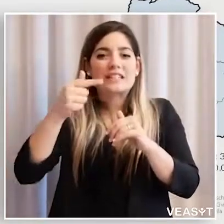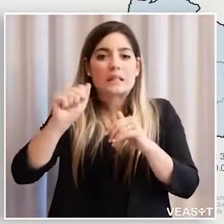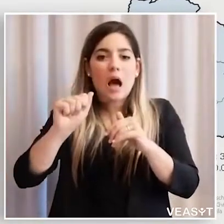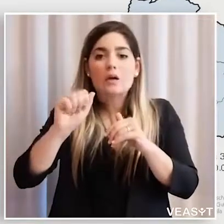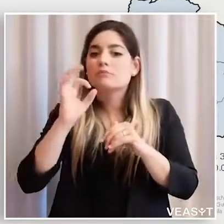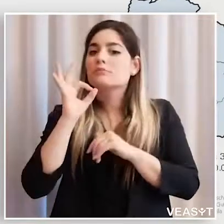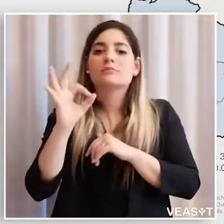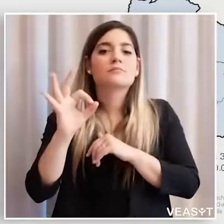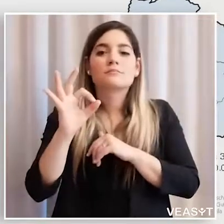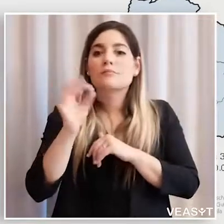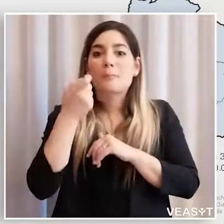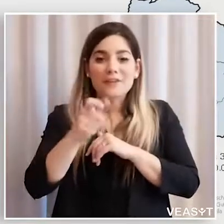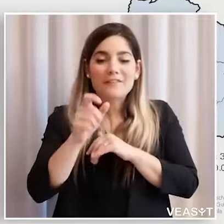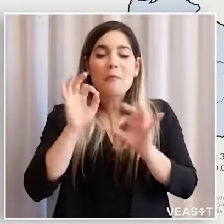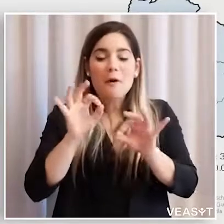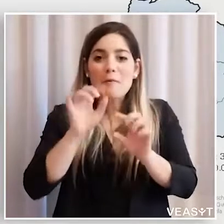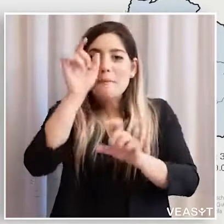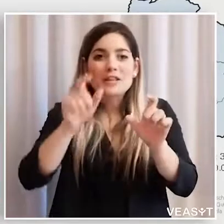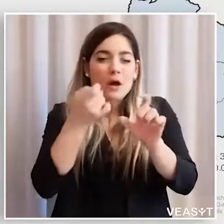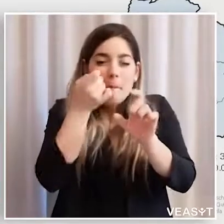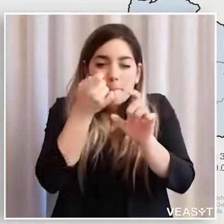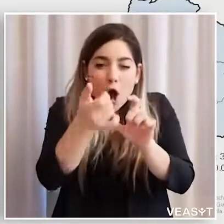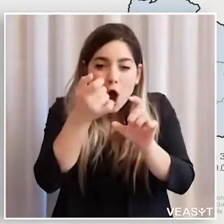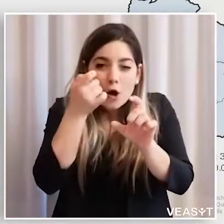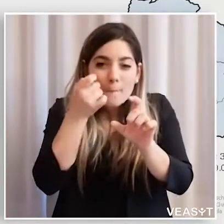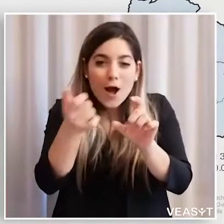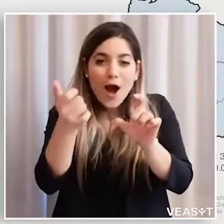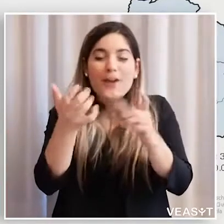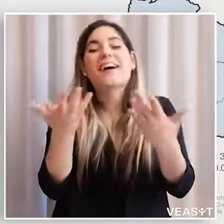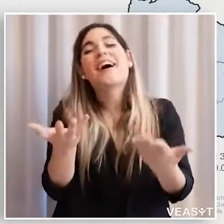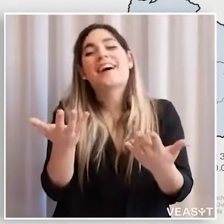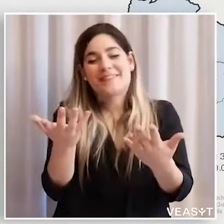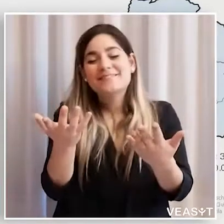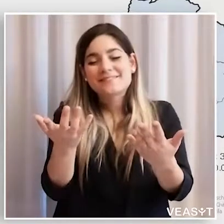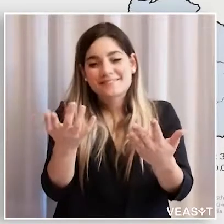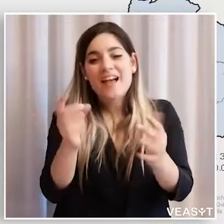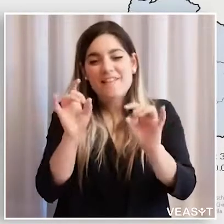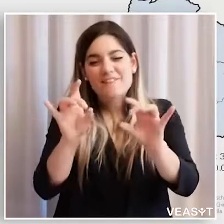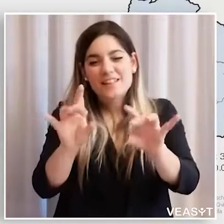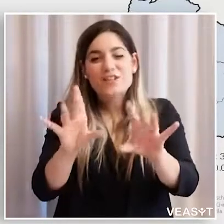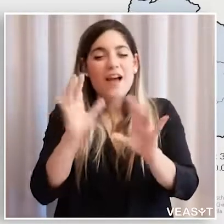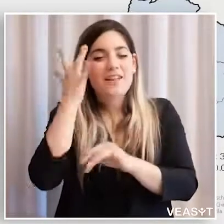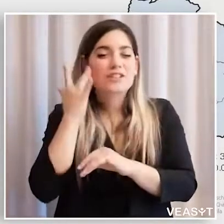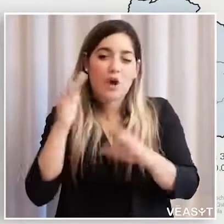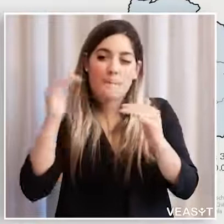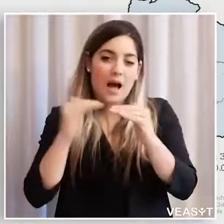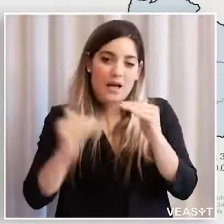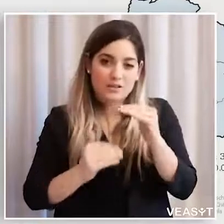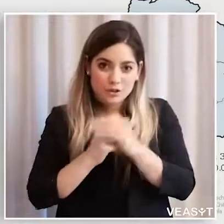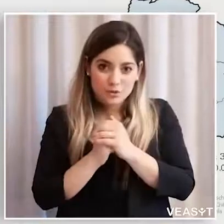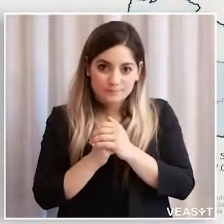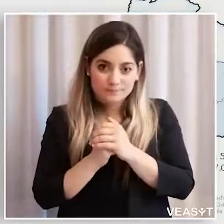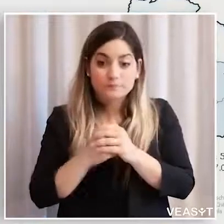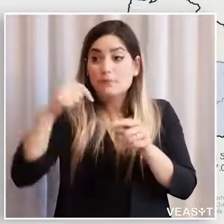la slide ovviamente erano pochissimi regalo di infezione era molto molto basso e dall'altra parte il